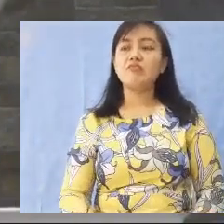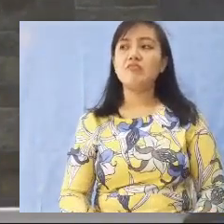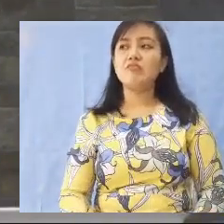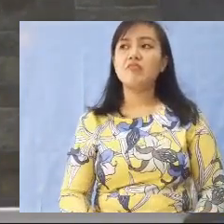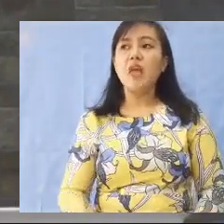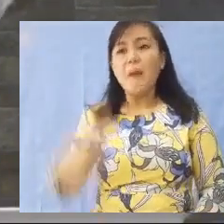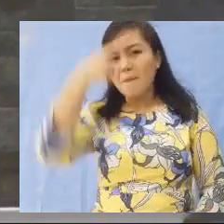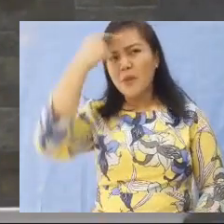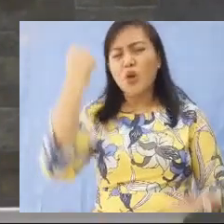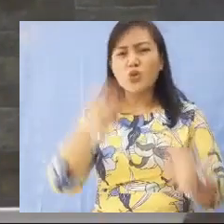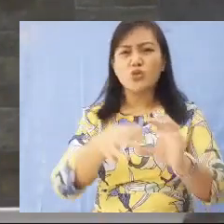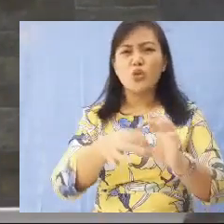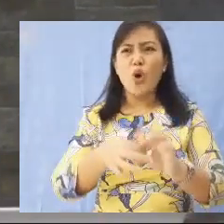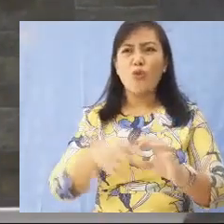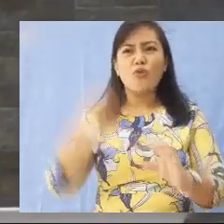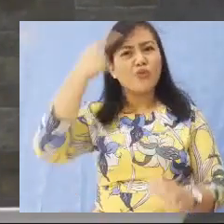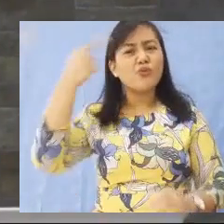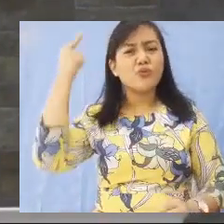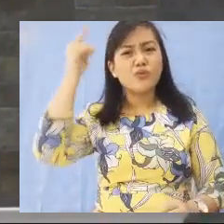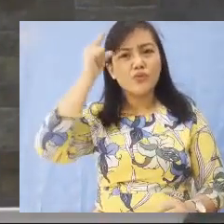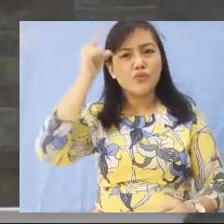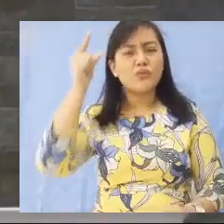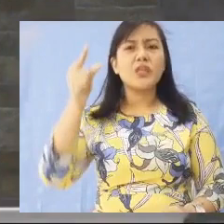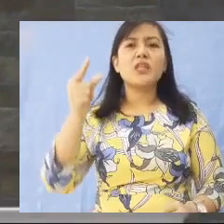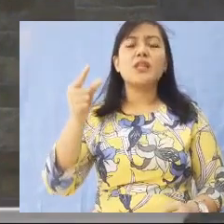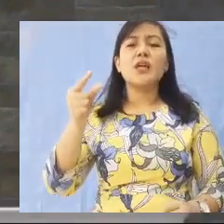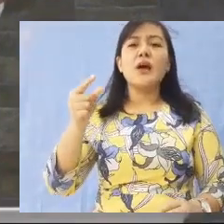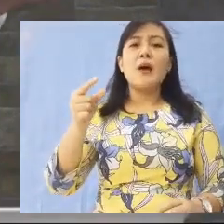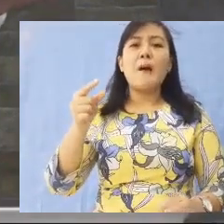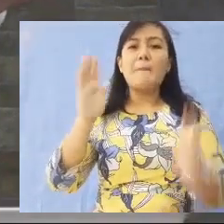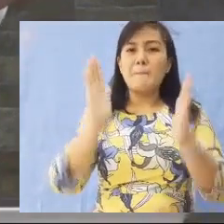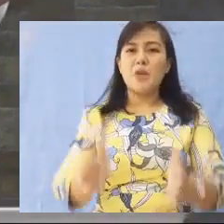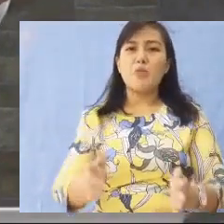Ginawa na ng mga politicians lahat ng kanilang magagawa, no avail.